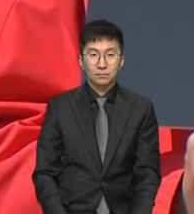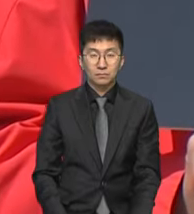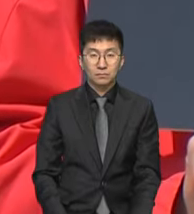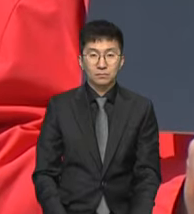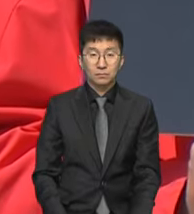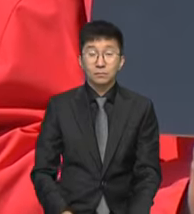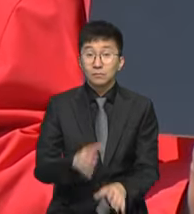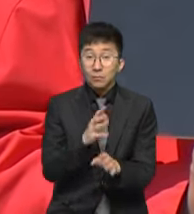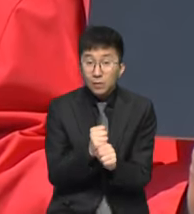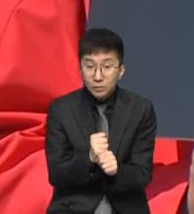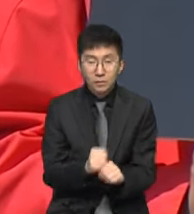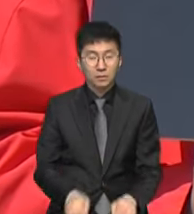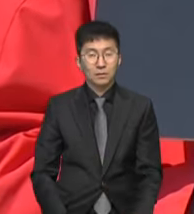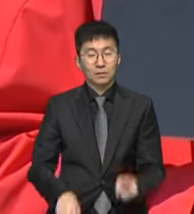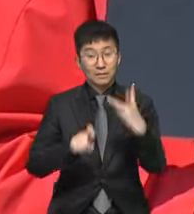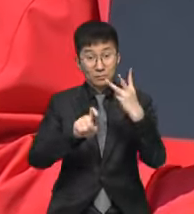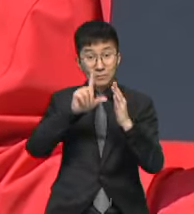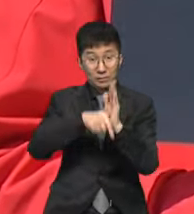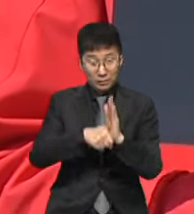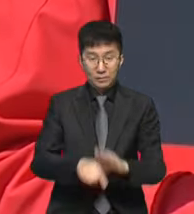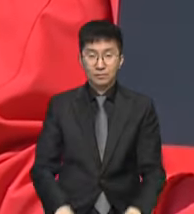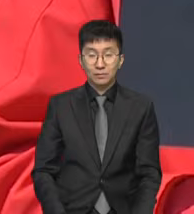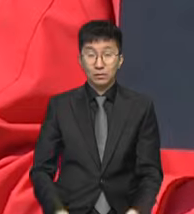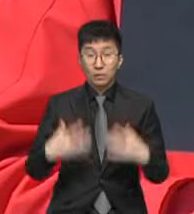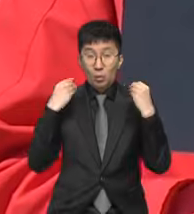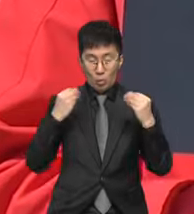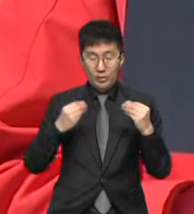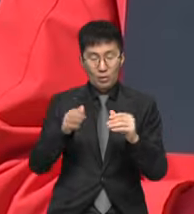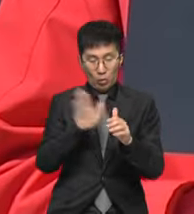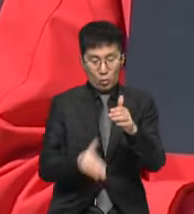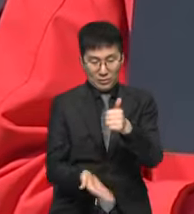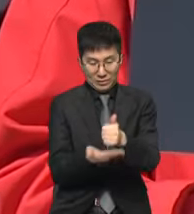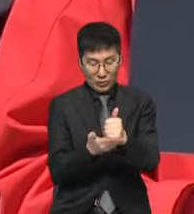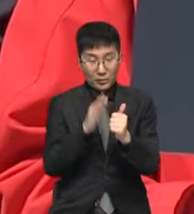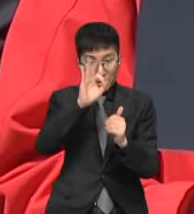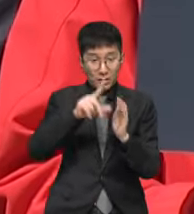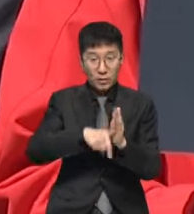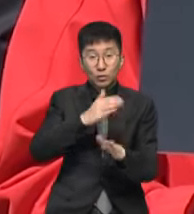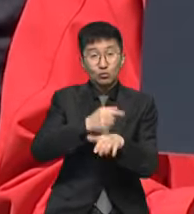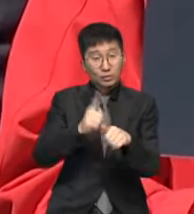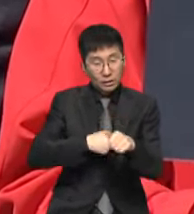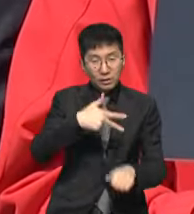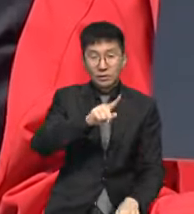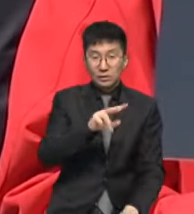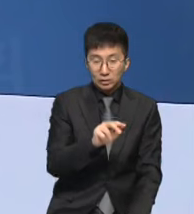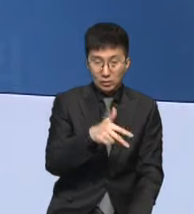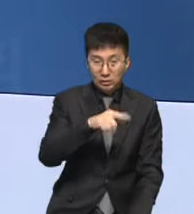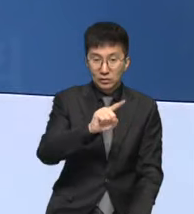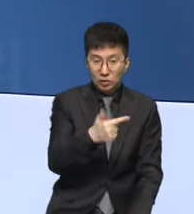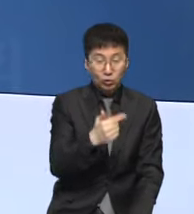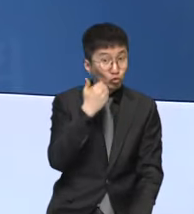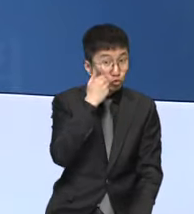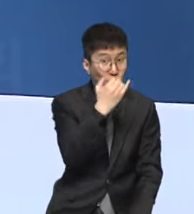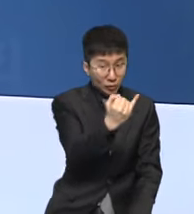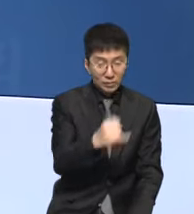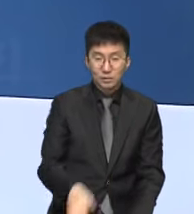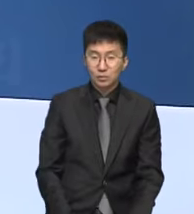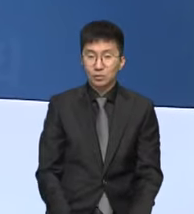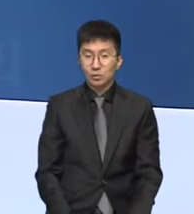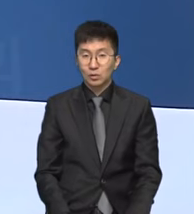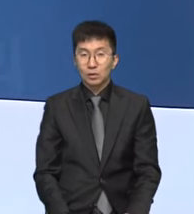지난 10일 공개 오디션을 통해 시민사회 추천 비례대표 후보로 뽑힌 전지의 금융정의연대 운영위원과 정영희